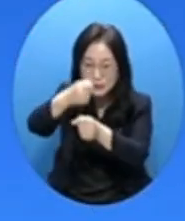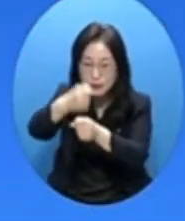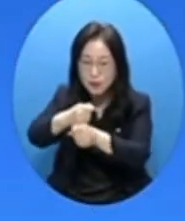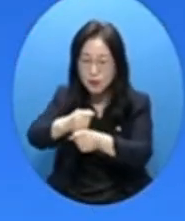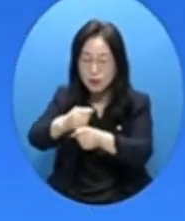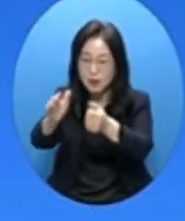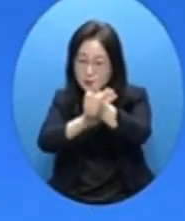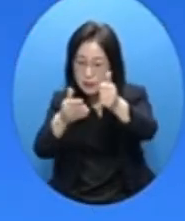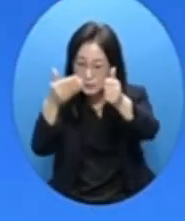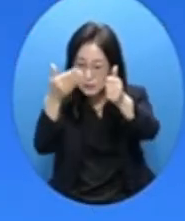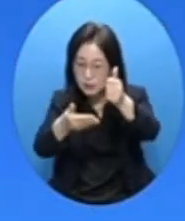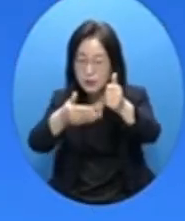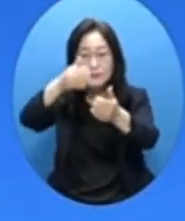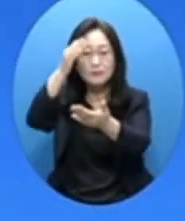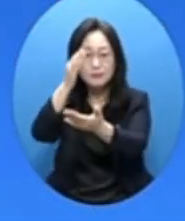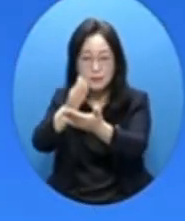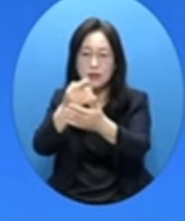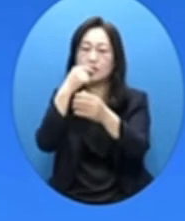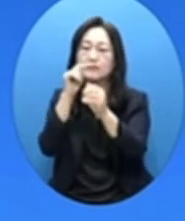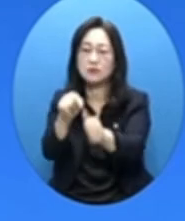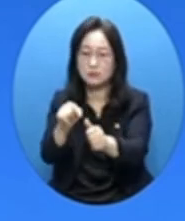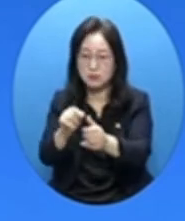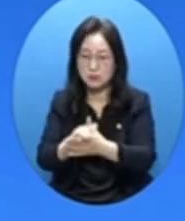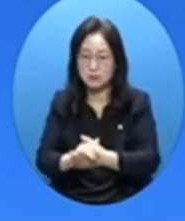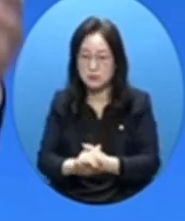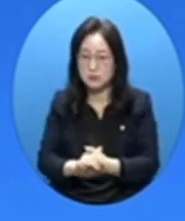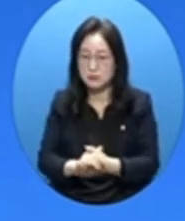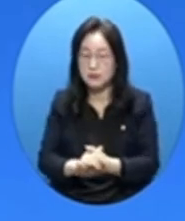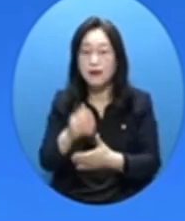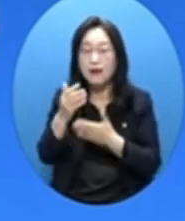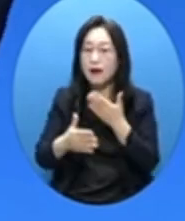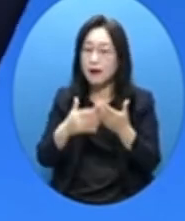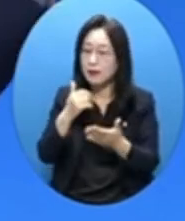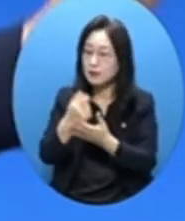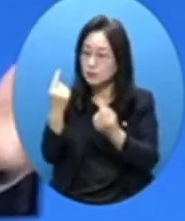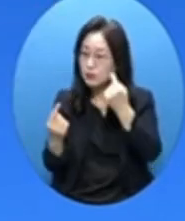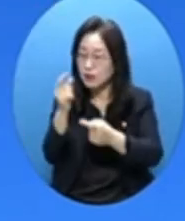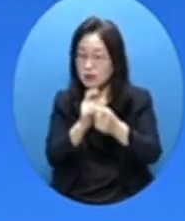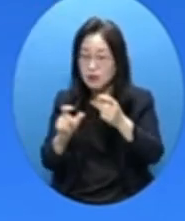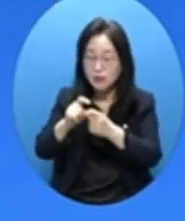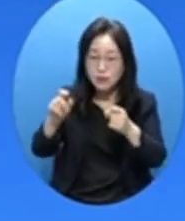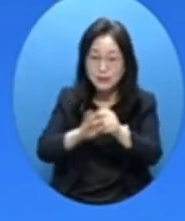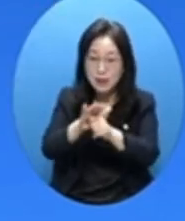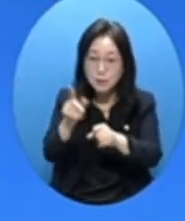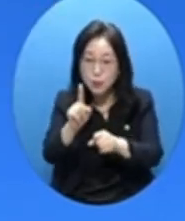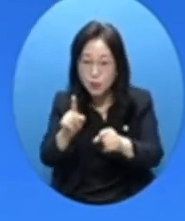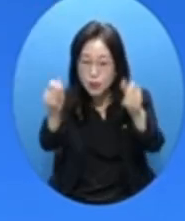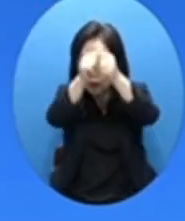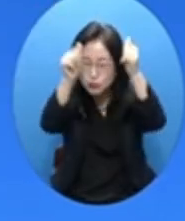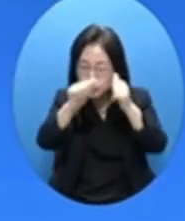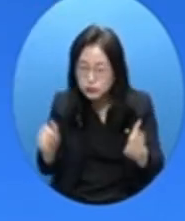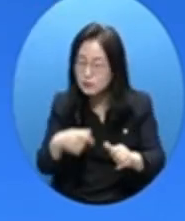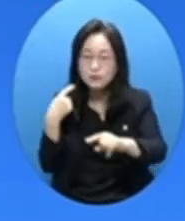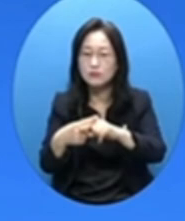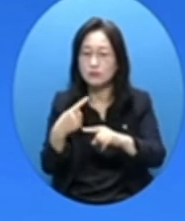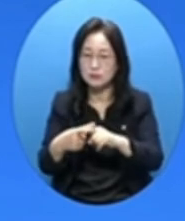주님 명령하셨습니다 하나님보다 더 사랑하는 모든 것이 우상인 것입니다